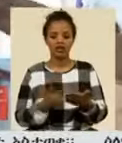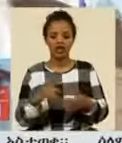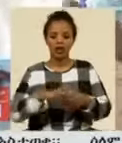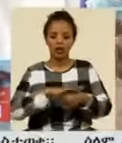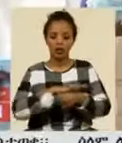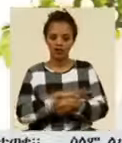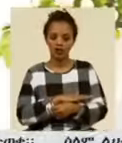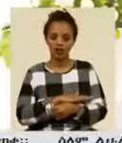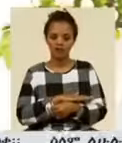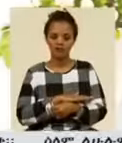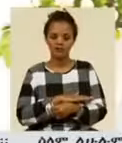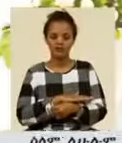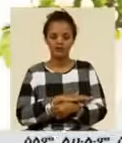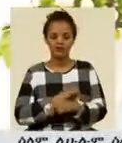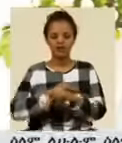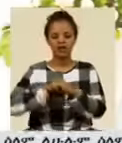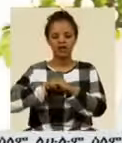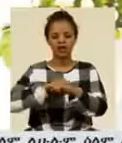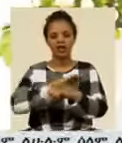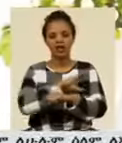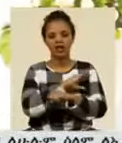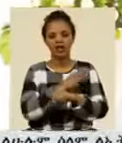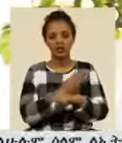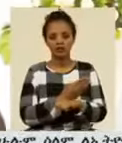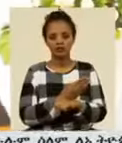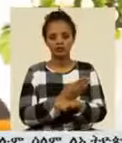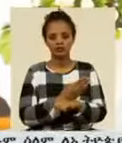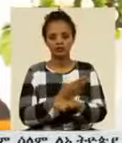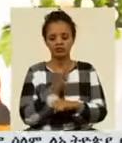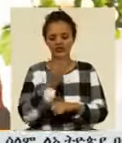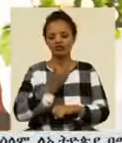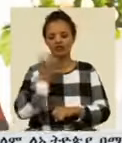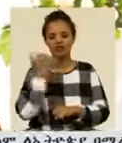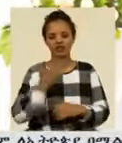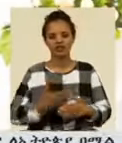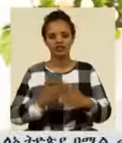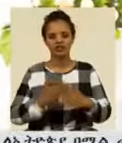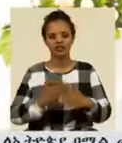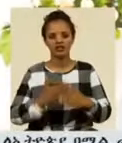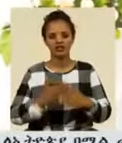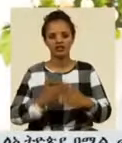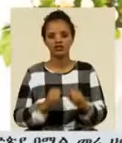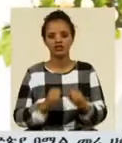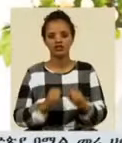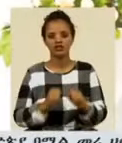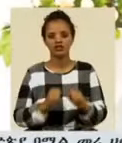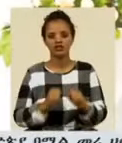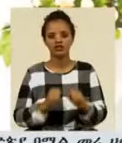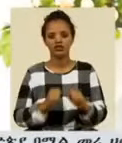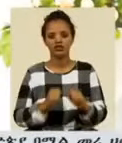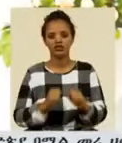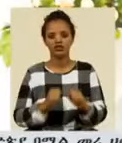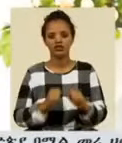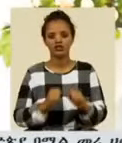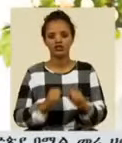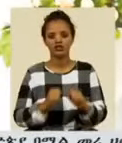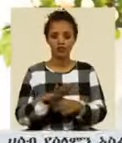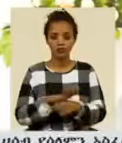ካሟላን ያው የመከላከል አቅሙ የተሻለ ደረጃ ማድረስ ተችሏል ወይ ሙሉ